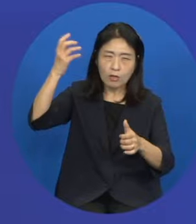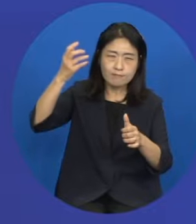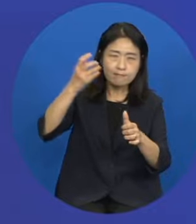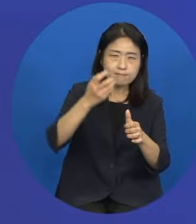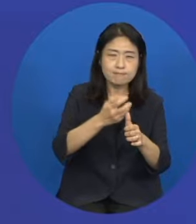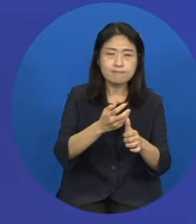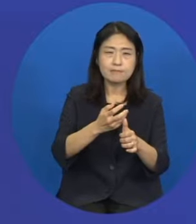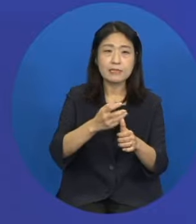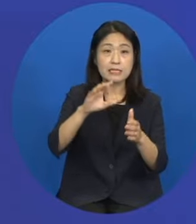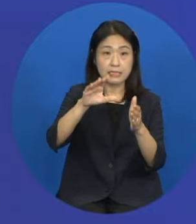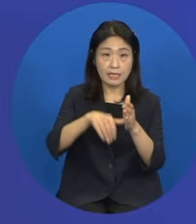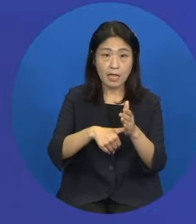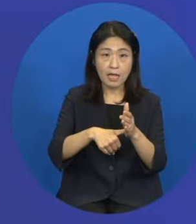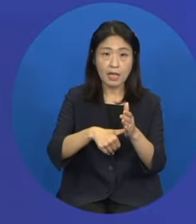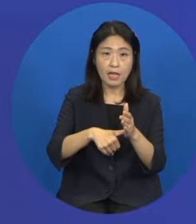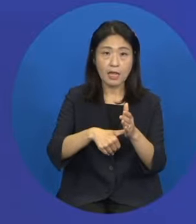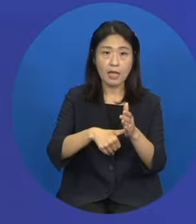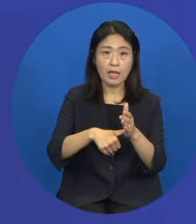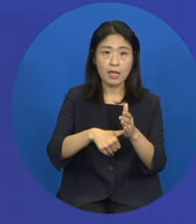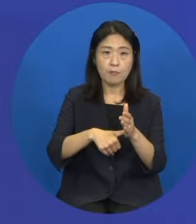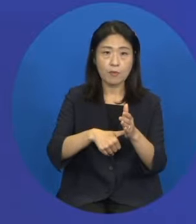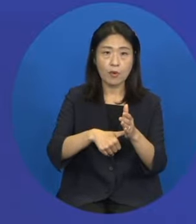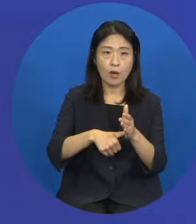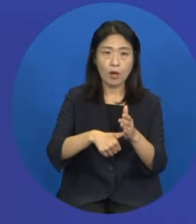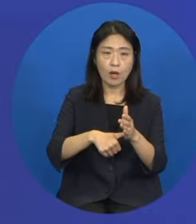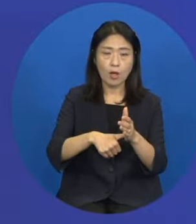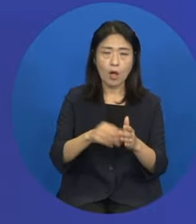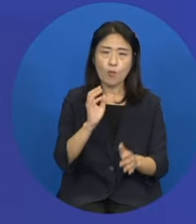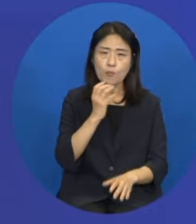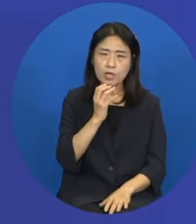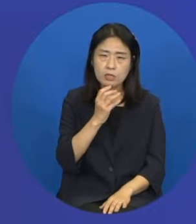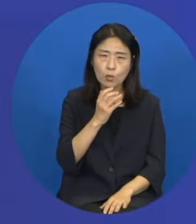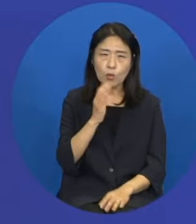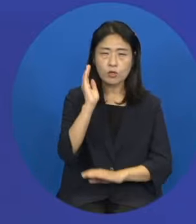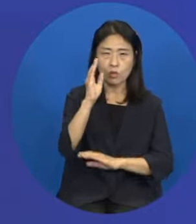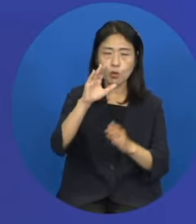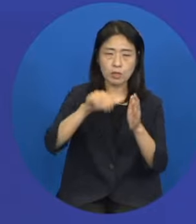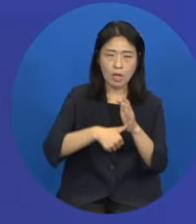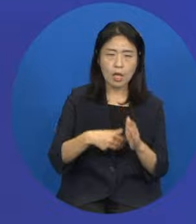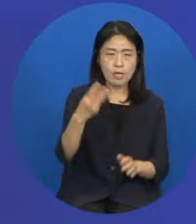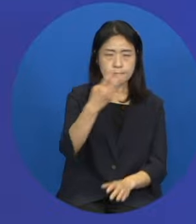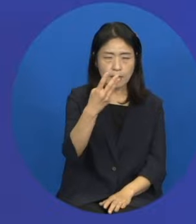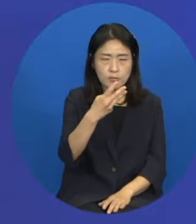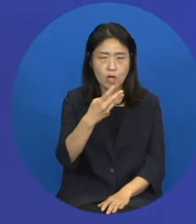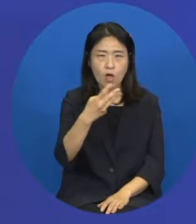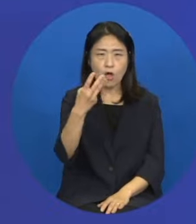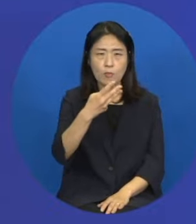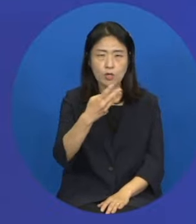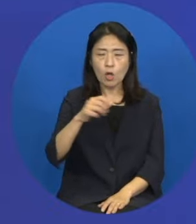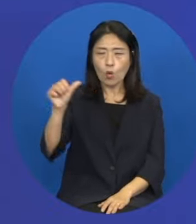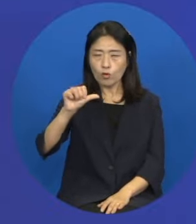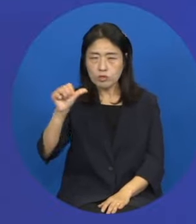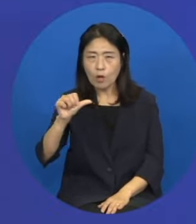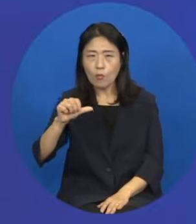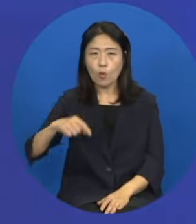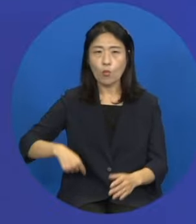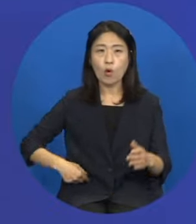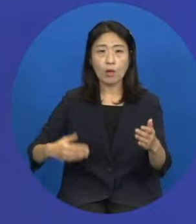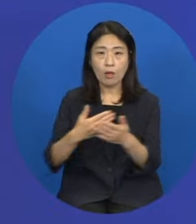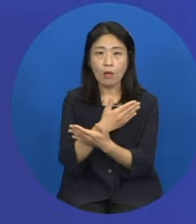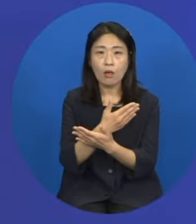명이 외침을 했습니다. 사장에 갔더니 베드로 요한이 설교했을 때 이번에는 5천 명이 외침을 했습니다. 순식간에 대형교회